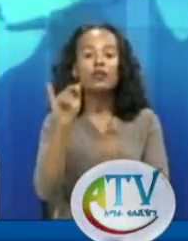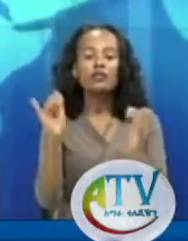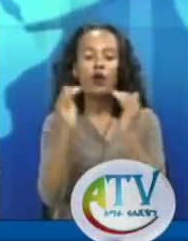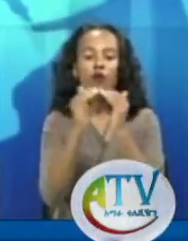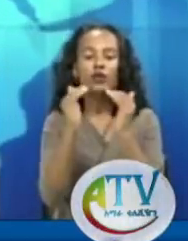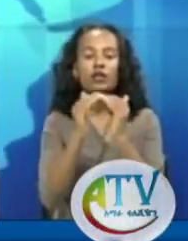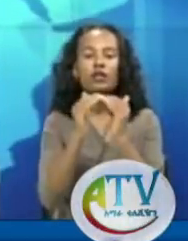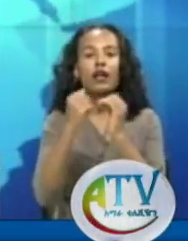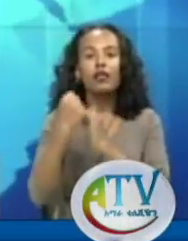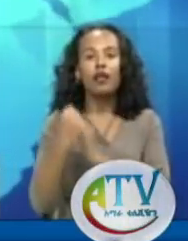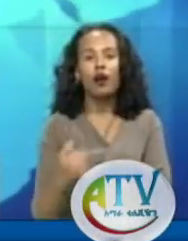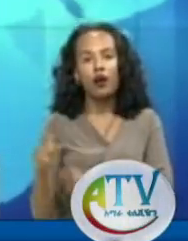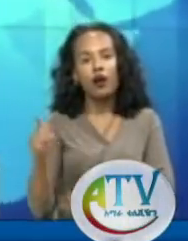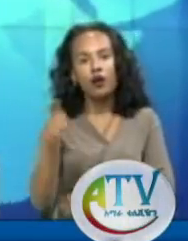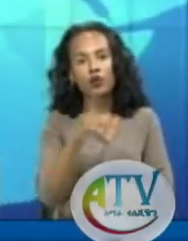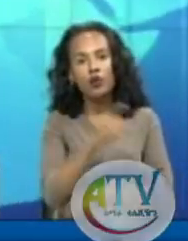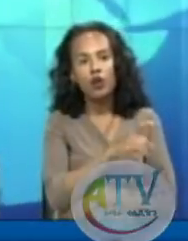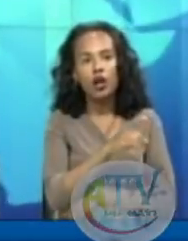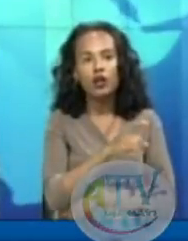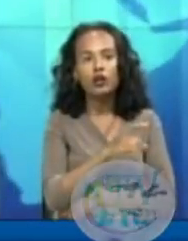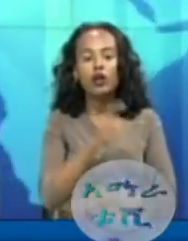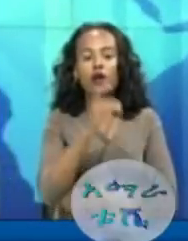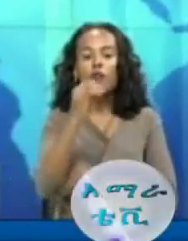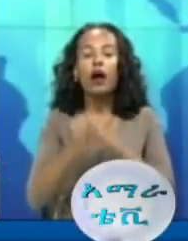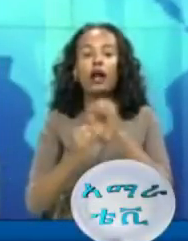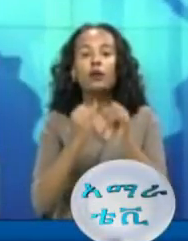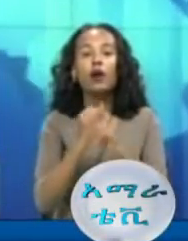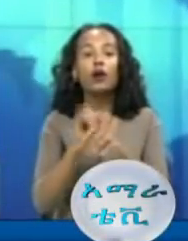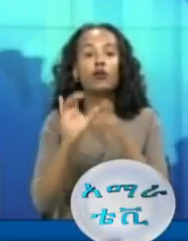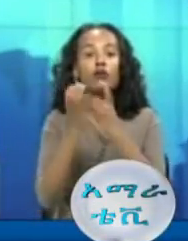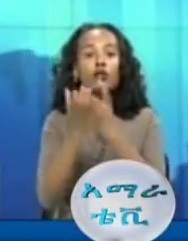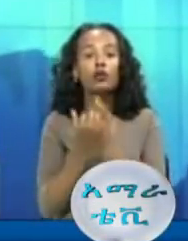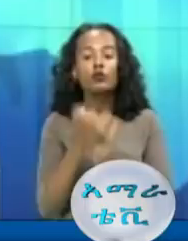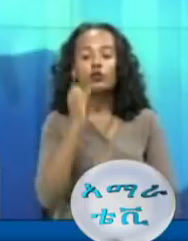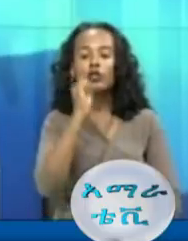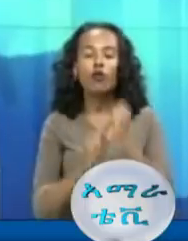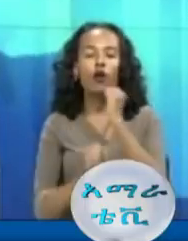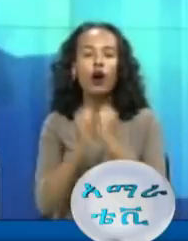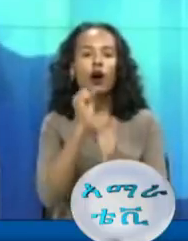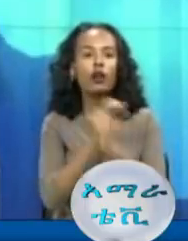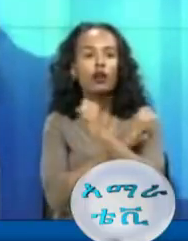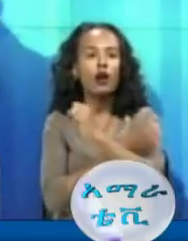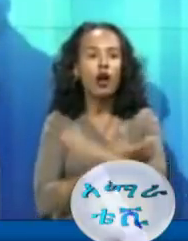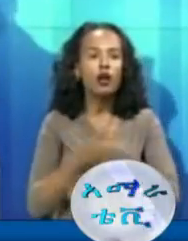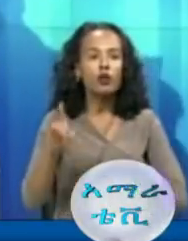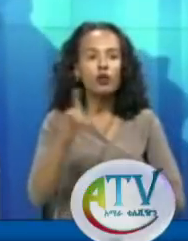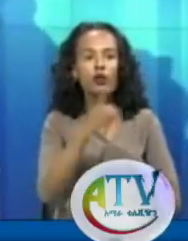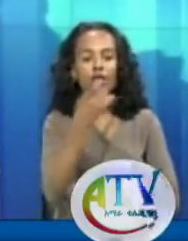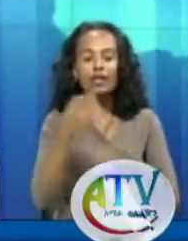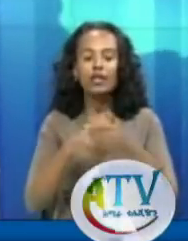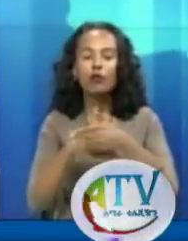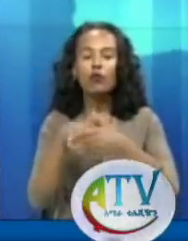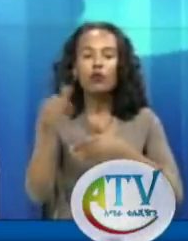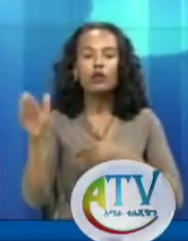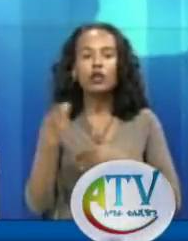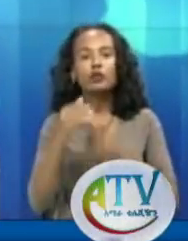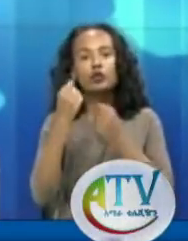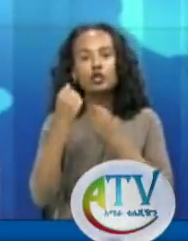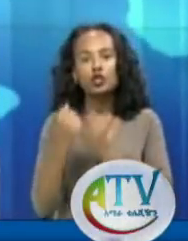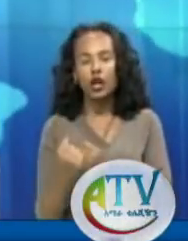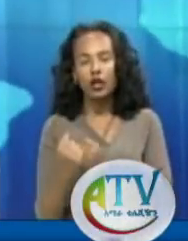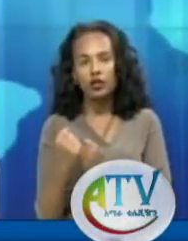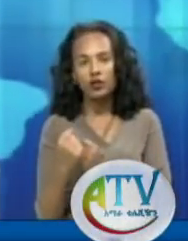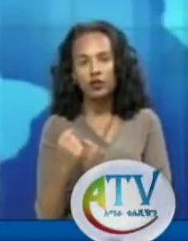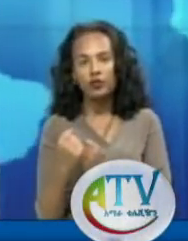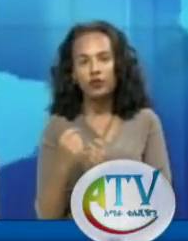ጠንካራ ይሆናል። በዓለም አቀፍ መስኮች ተፎካካሪ ኃይል ሆነን ለመወጣትም እንችላለን።